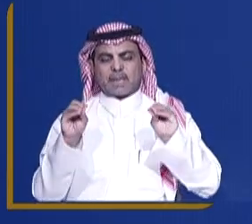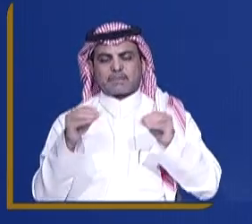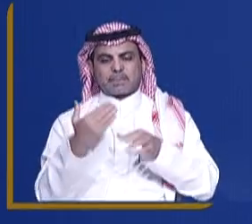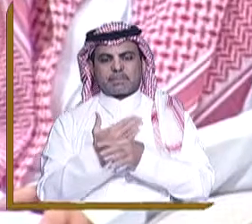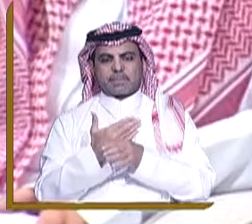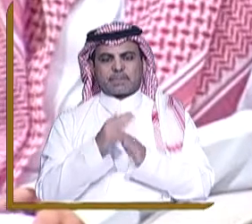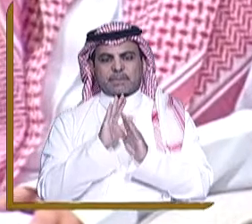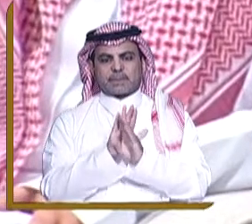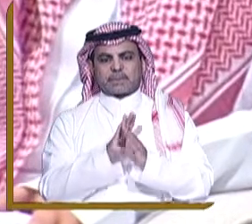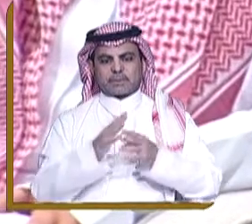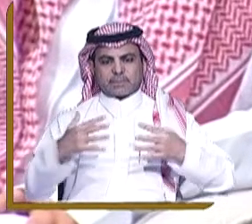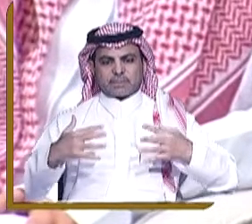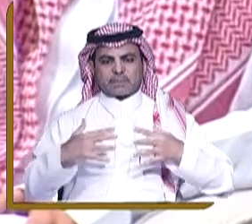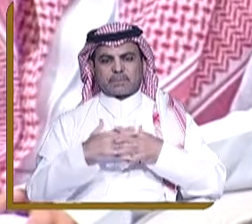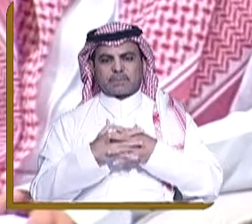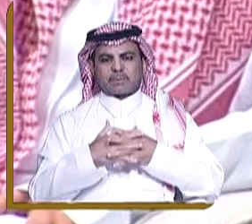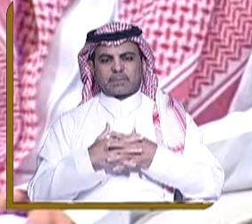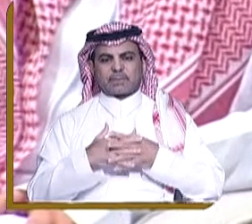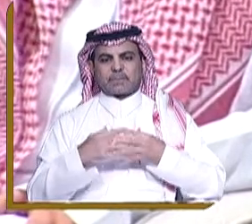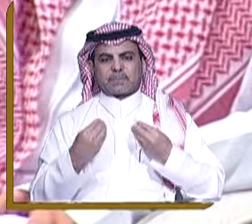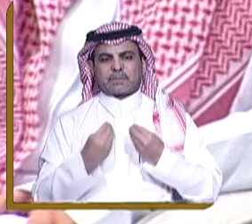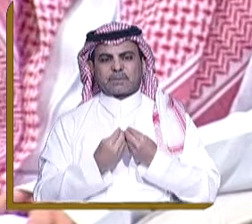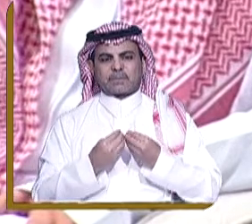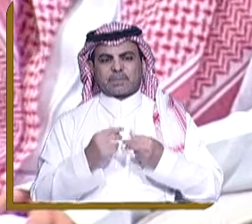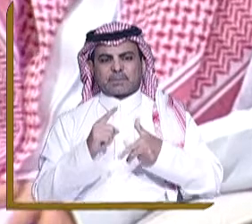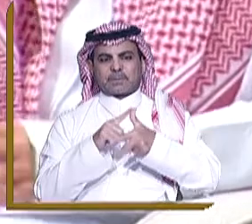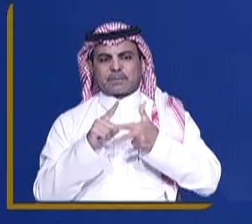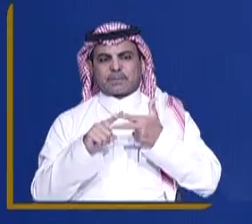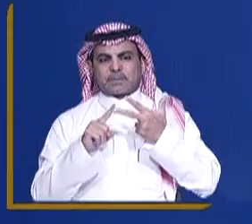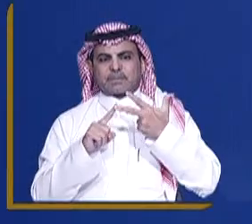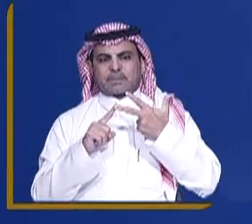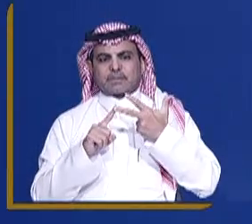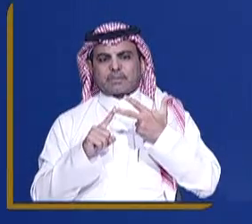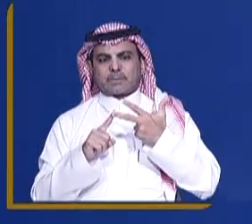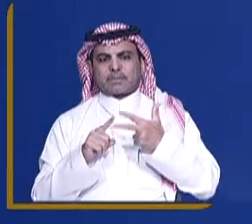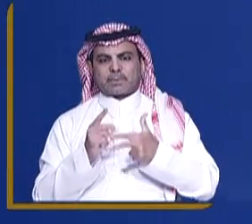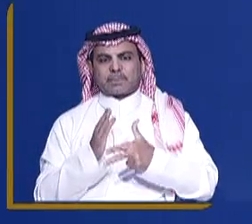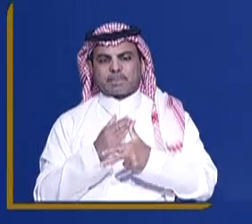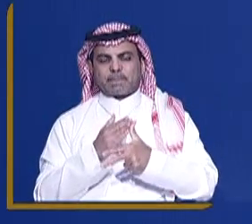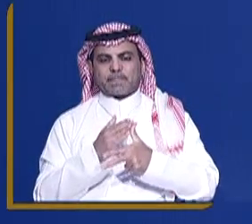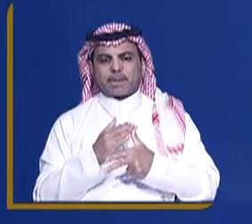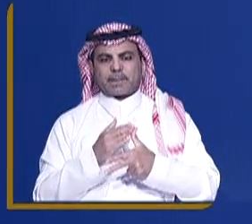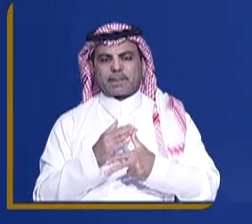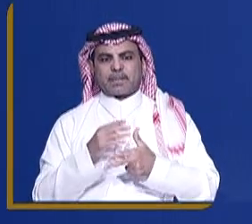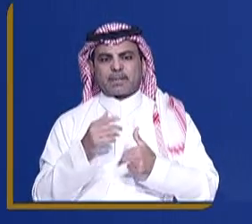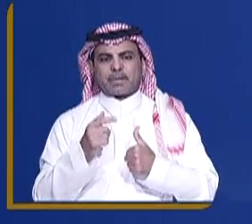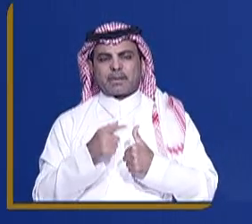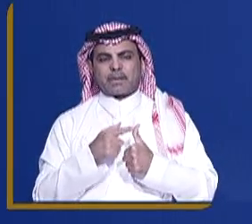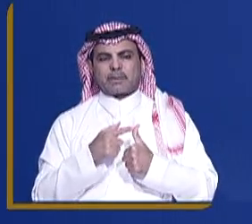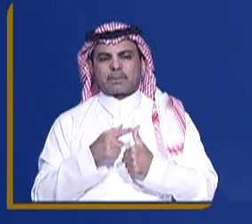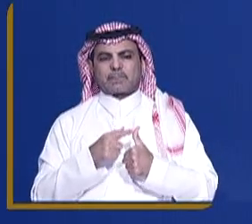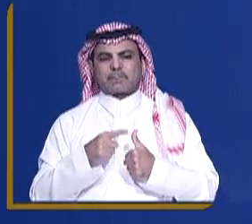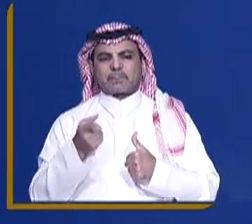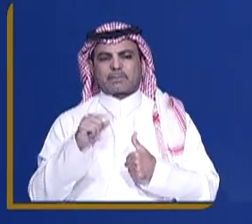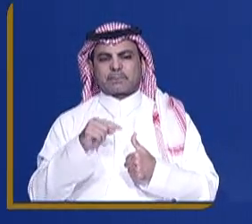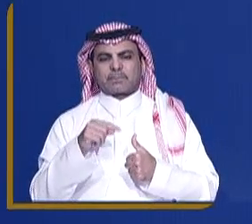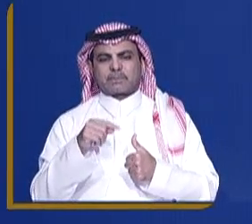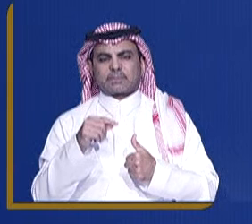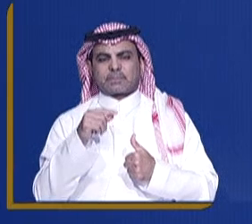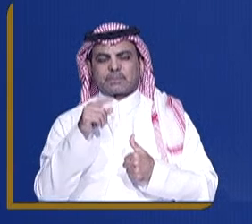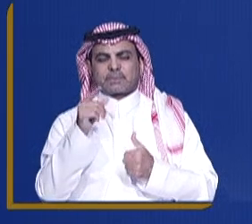الدعم، وبالإضافة لدي ثلاث رسائل أختم بها. الرسالة الأولى